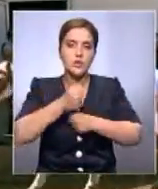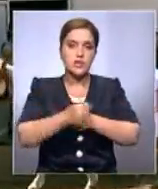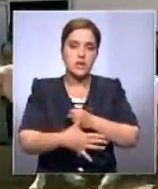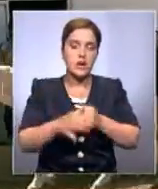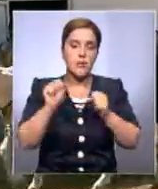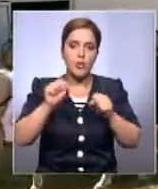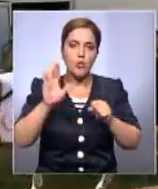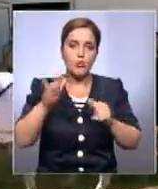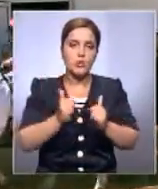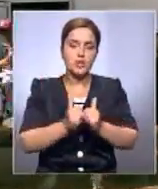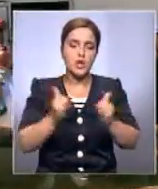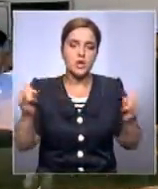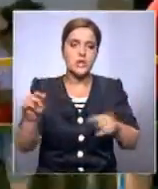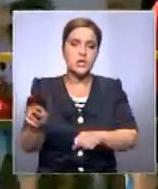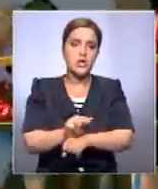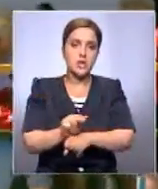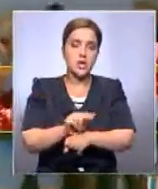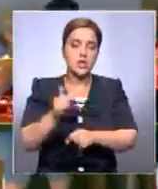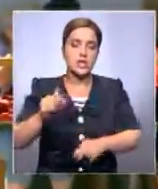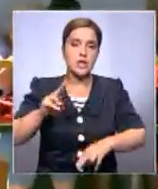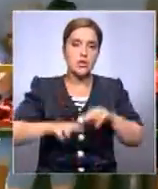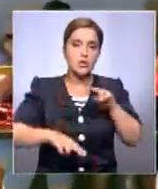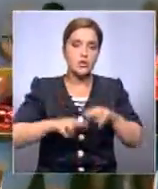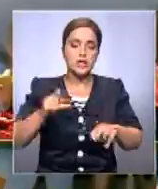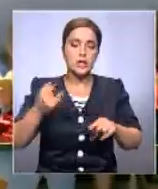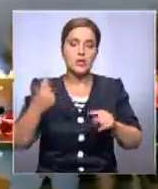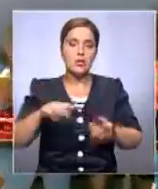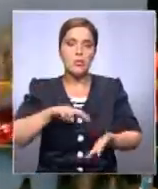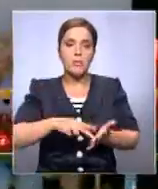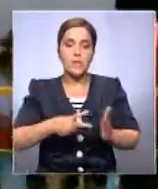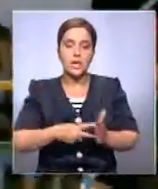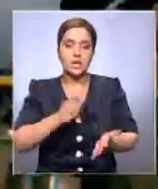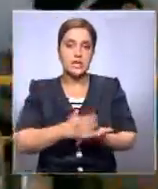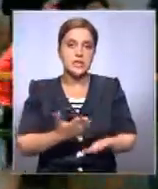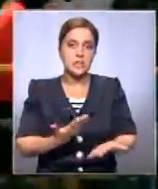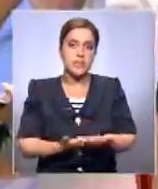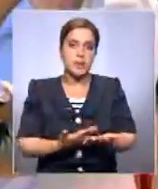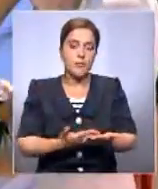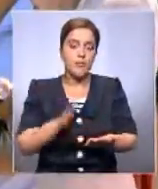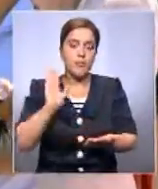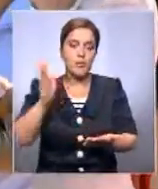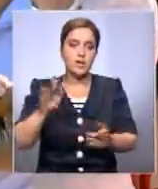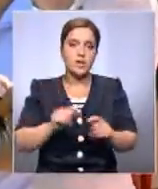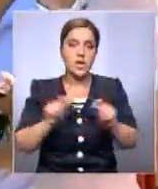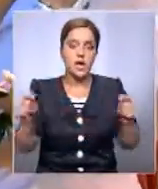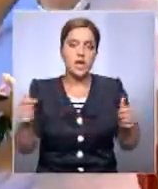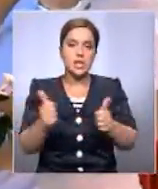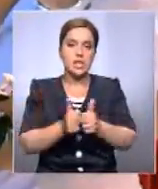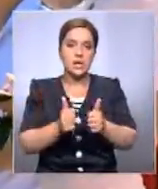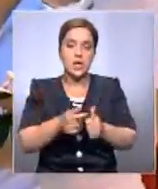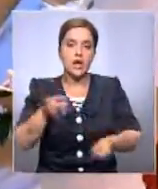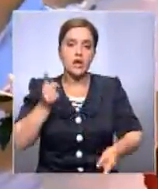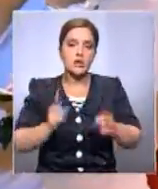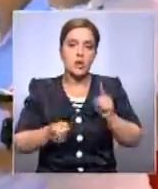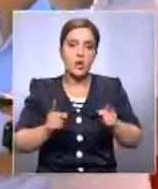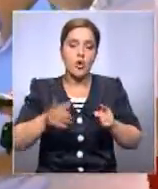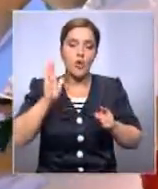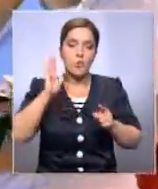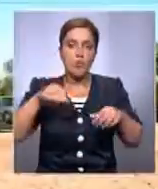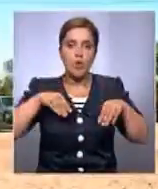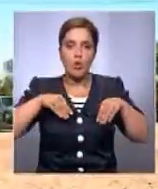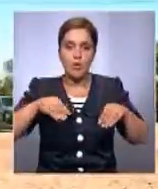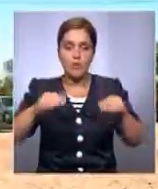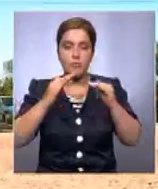от года будет расширяться. Здесь строят и другие планы. К примеру, намерены построить рядом с Зербулаком настоящий этноаул.